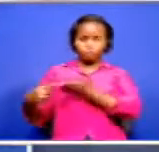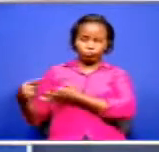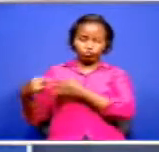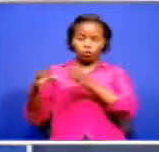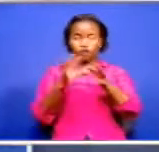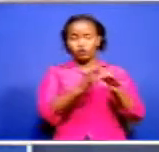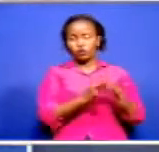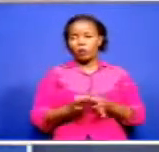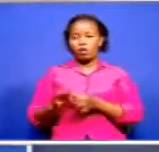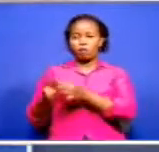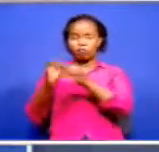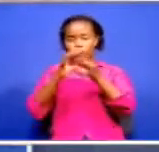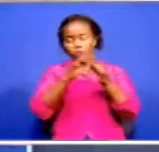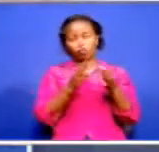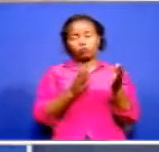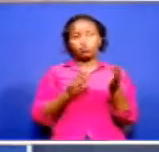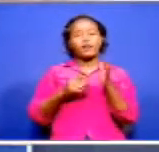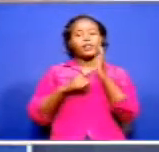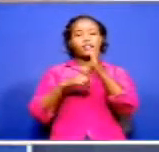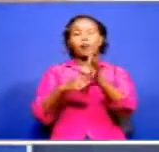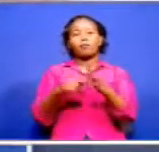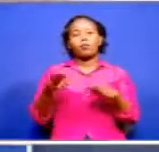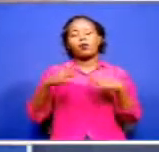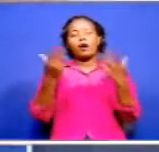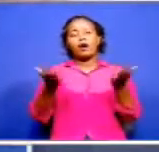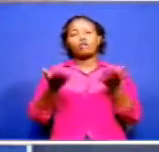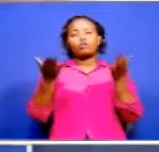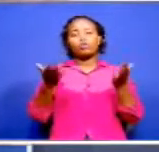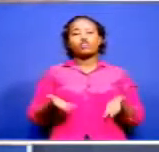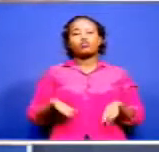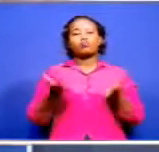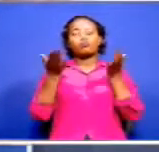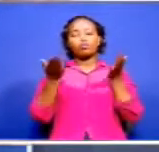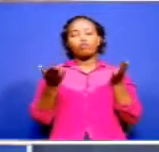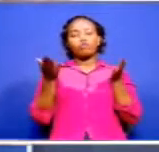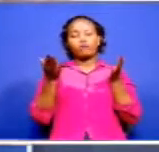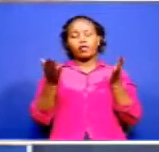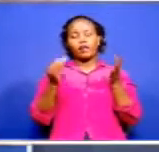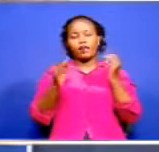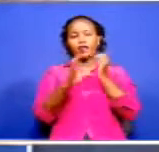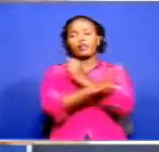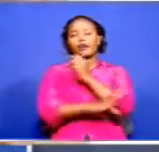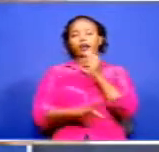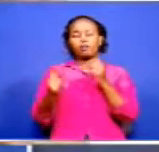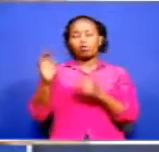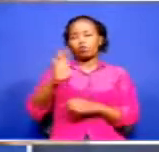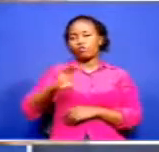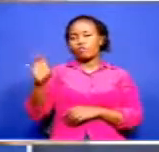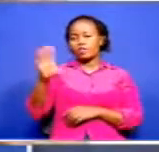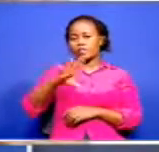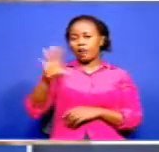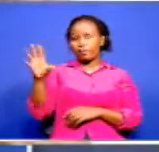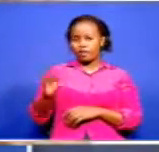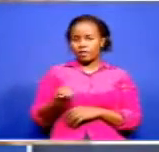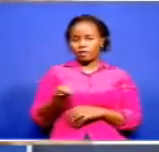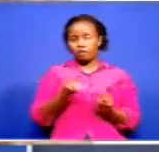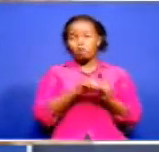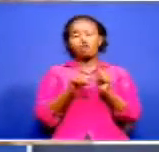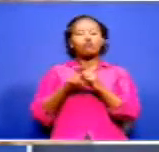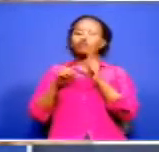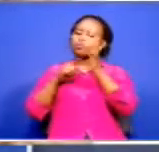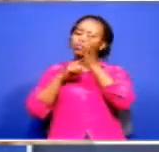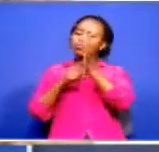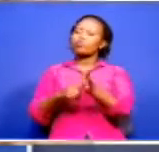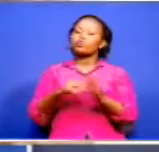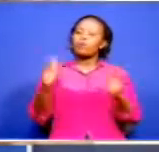kimataifa, hususan namna kujimarisha au kuimarisha jumuiya yetu ya Afrika Mashariki, ikiwemo kuzihimiza